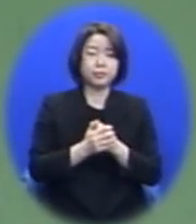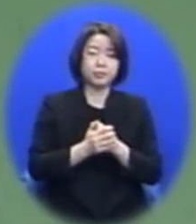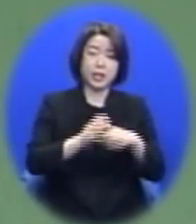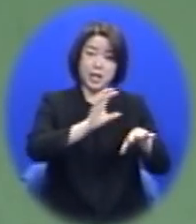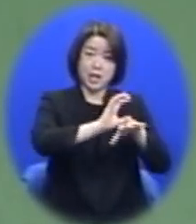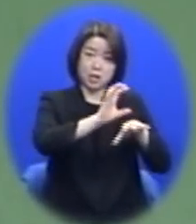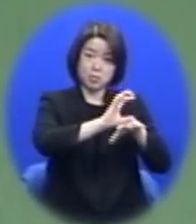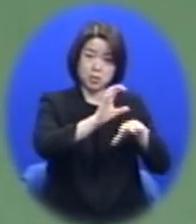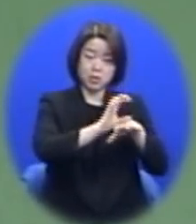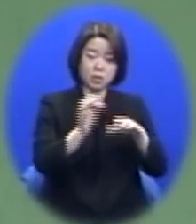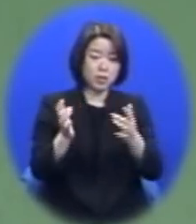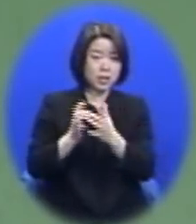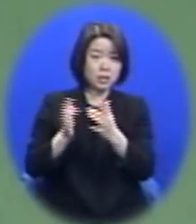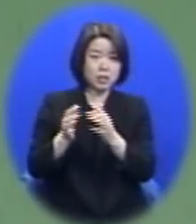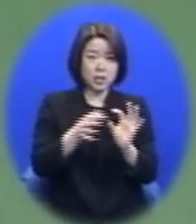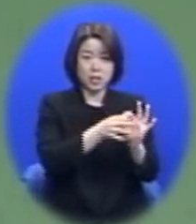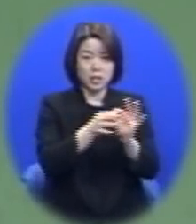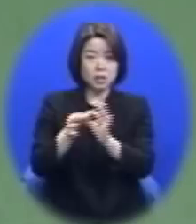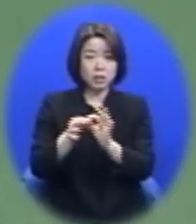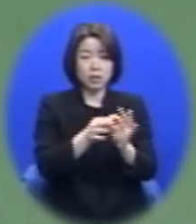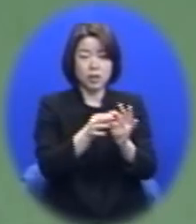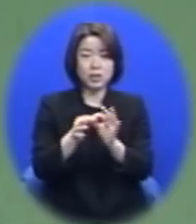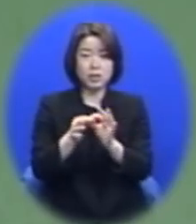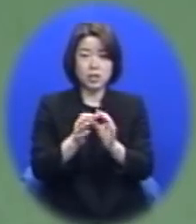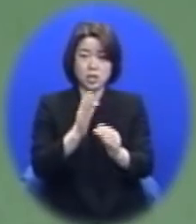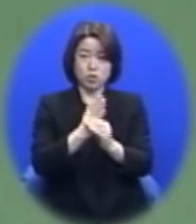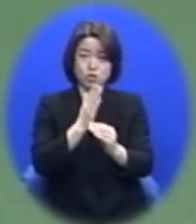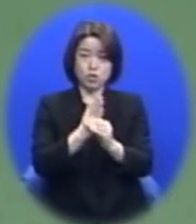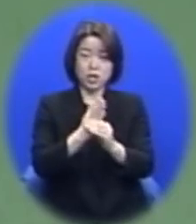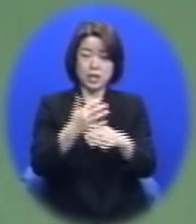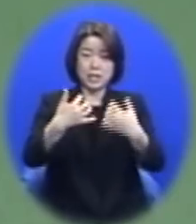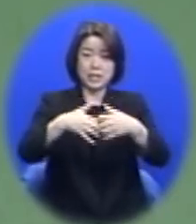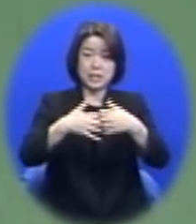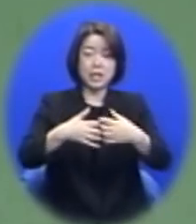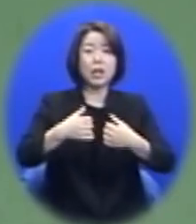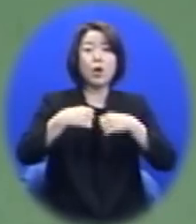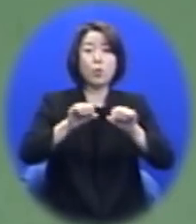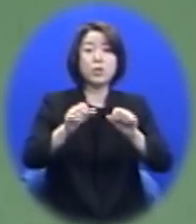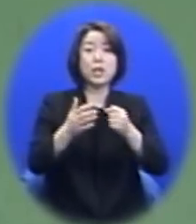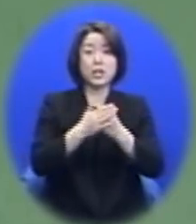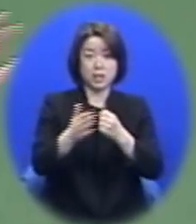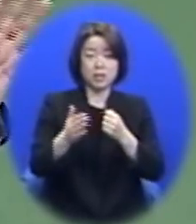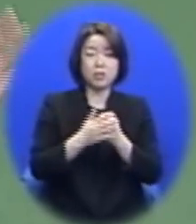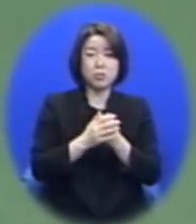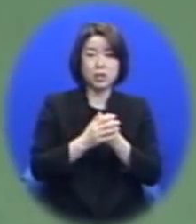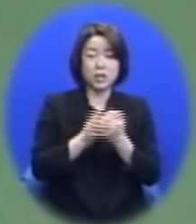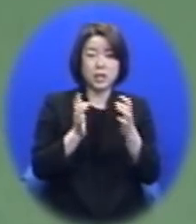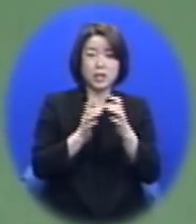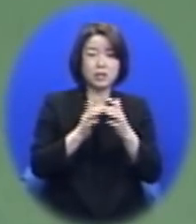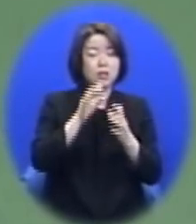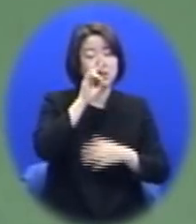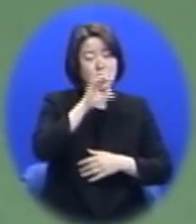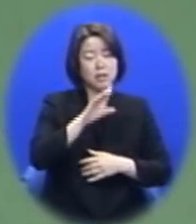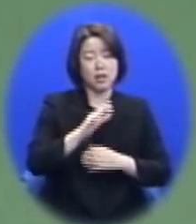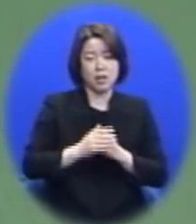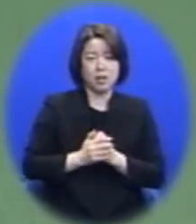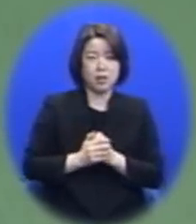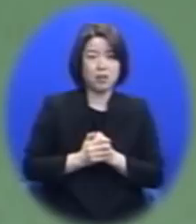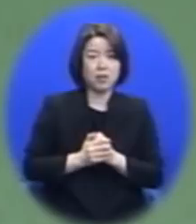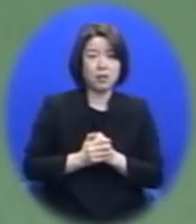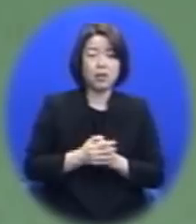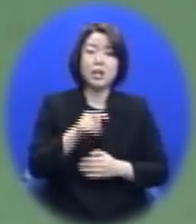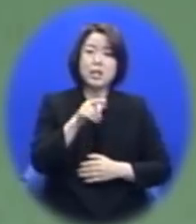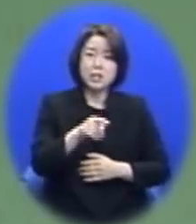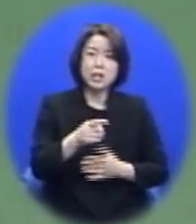컴퓨터와 인터넷을 연결해주는 그 중계기가 고장이 났기 때문에 인터넷이 안 되는 것이었어요.